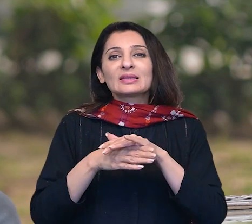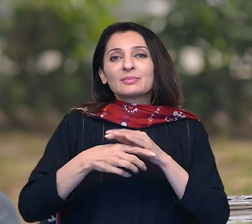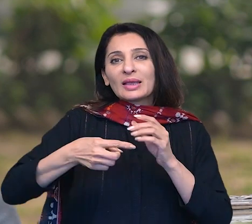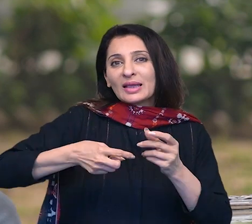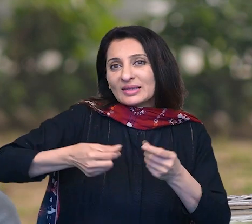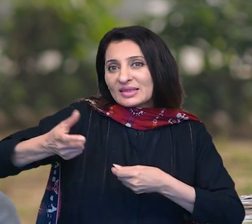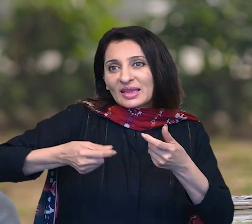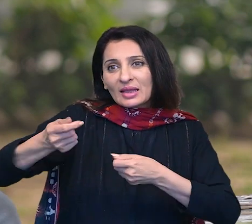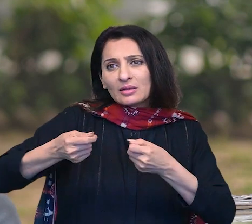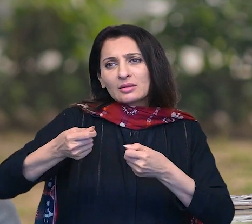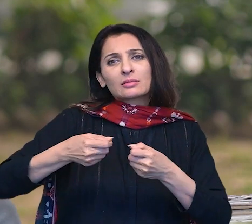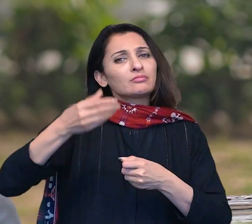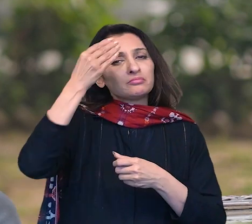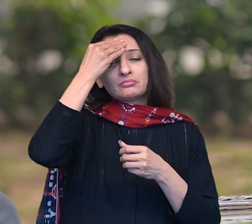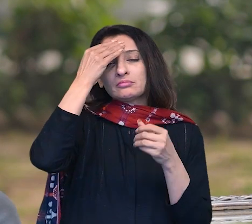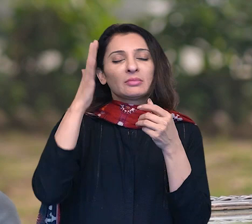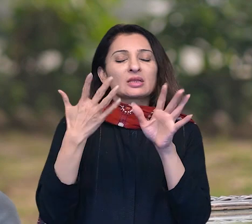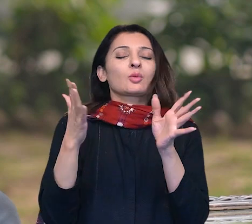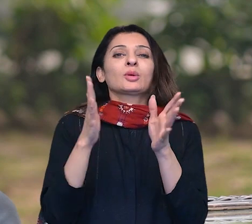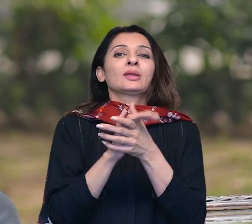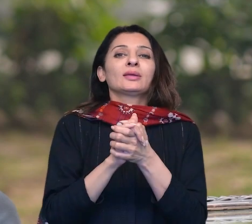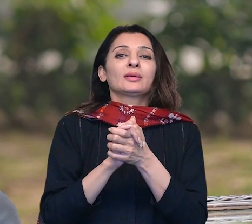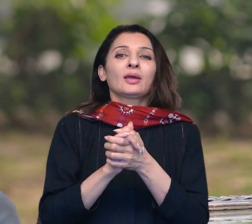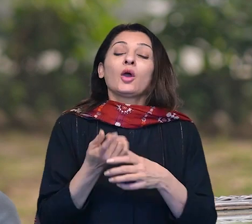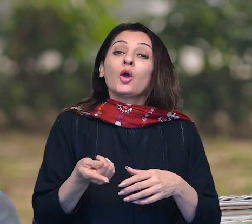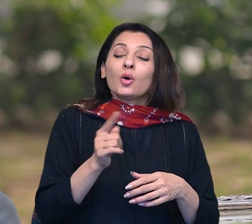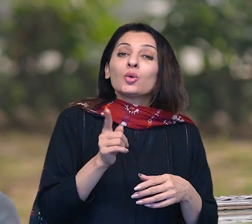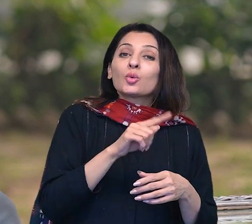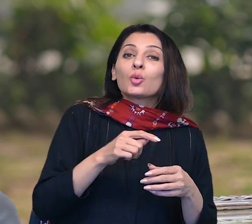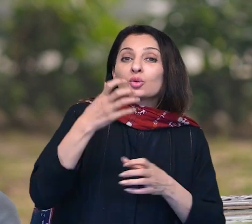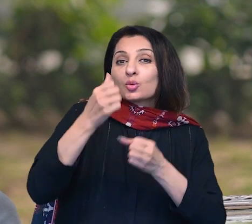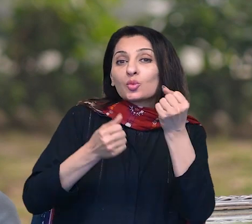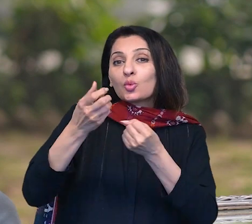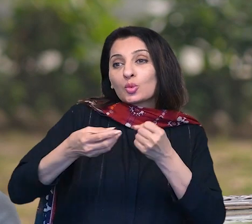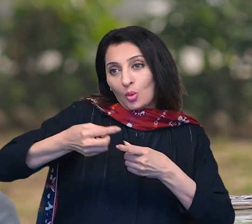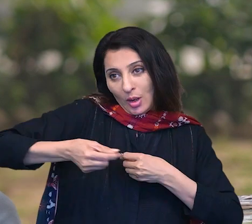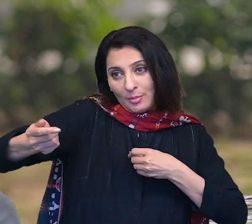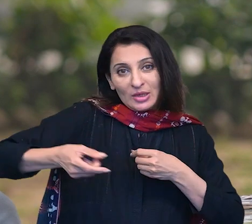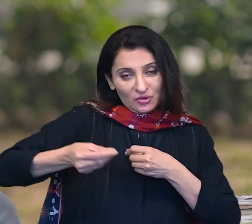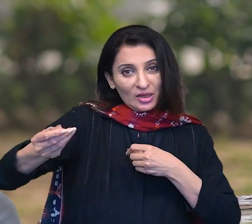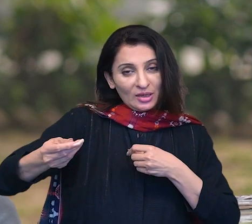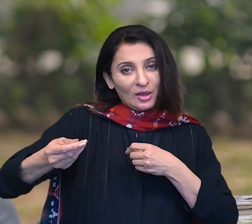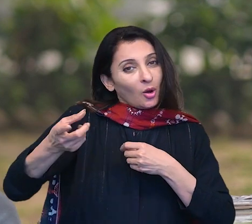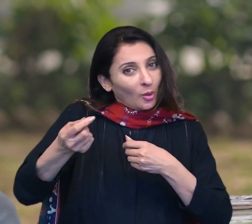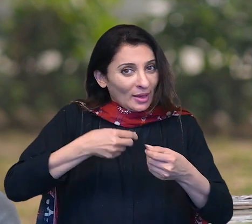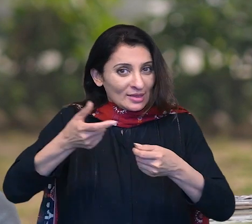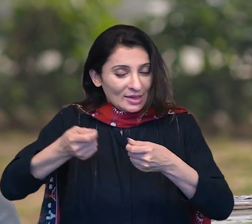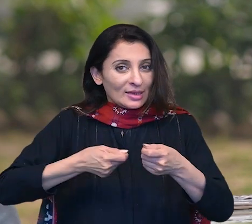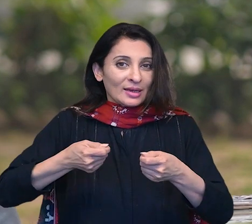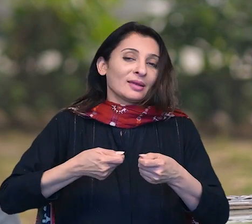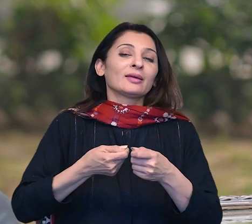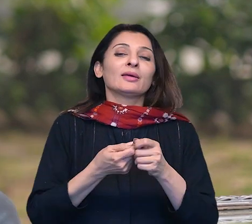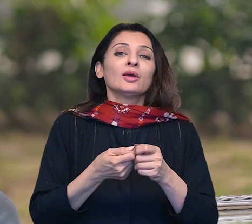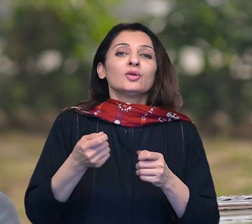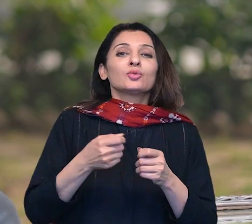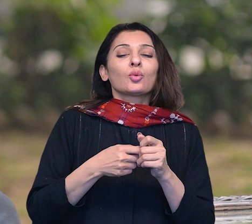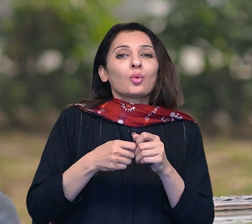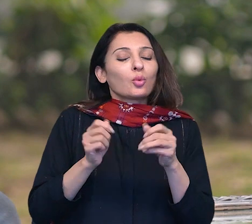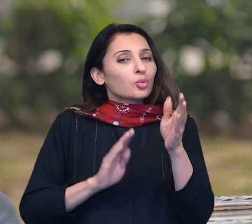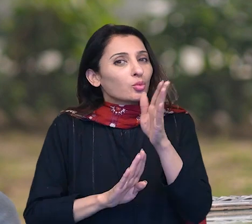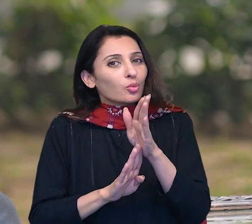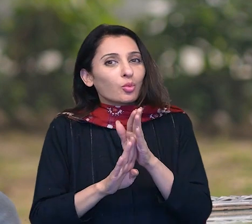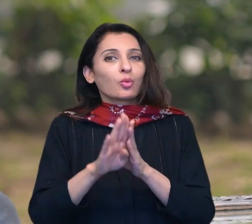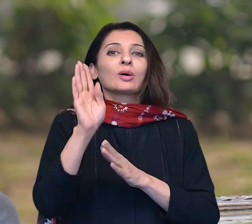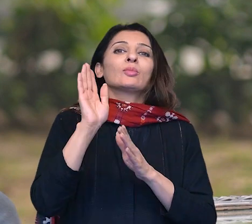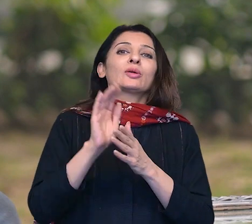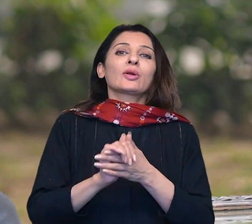बनाऊँगा. और मुझे लगता है कि काफ़ी पोटेंशियल है इस इंडस्ट्री में, क्योंकि इसमें